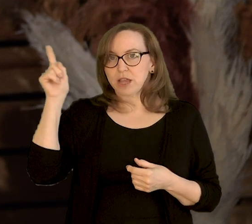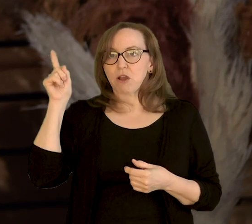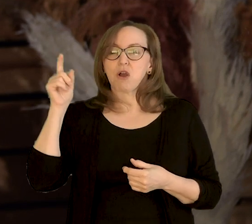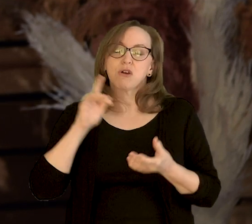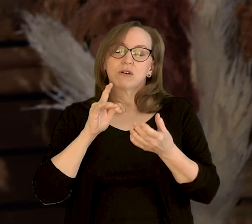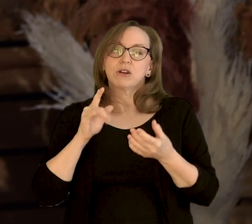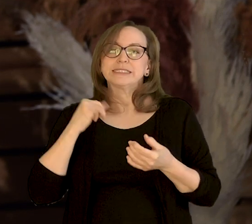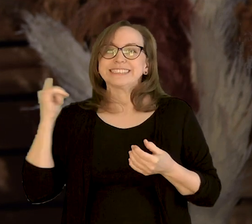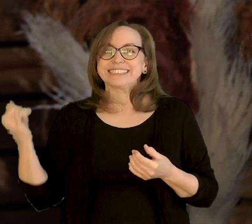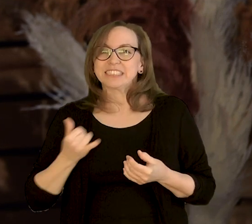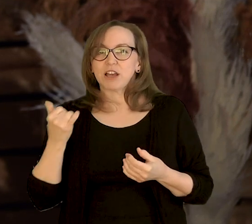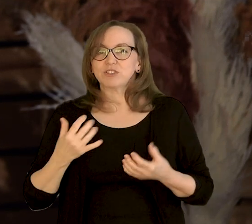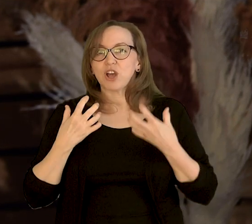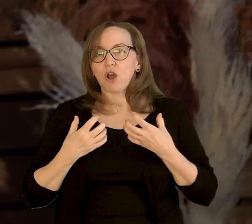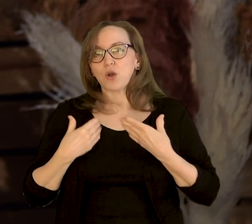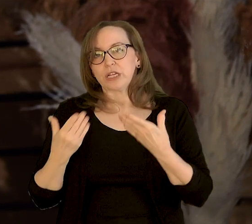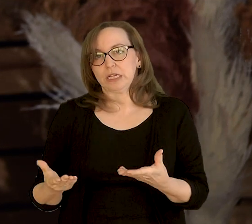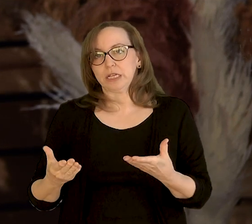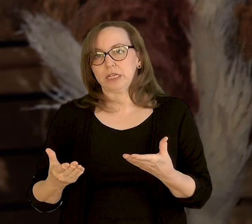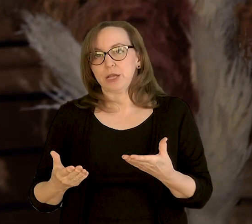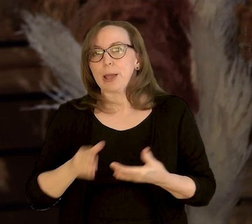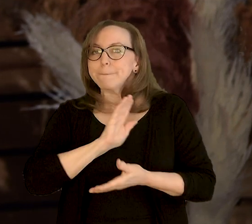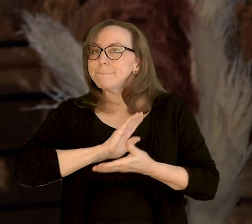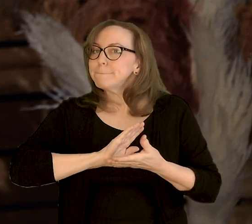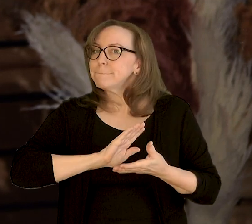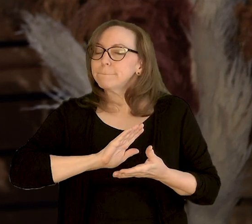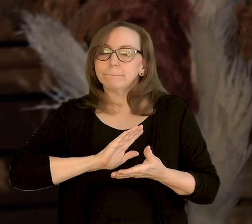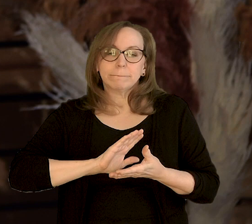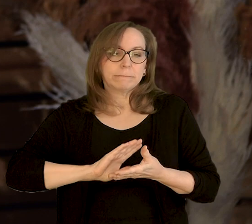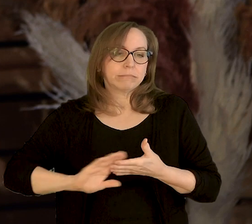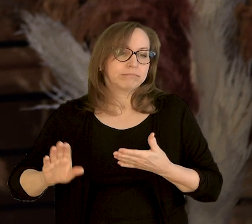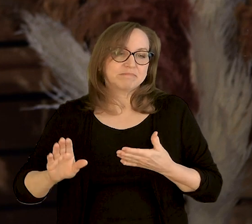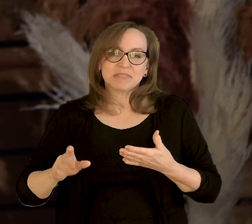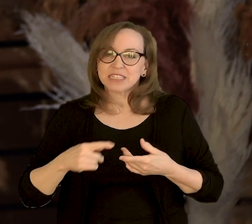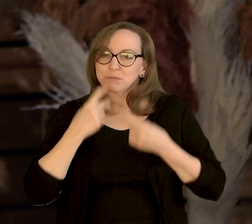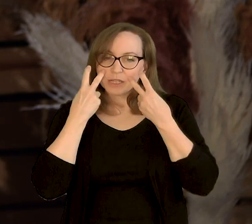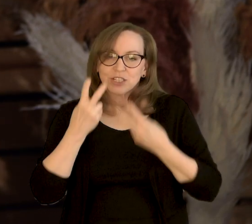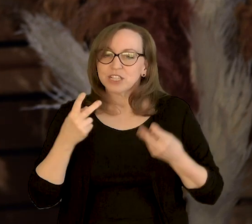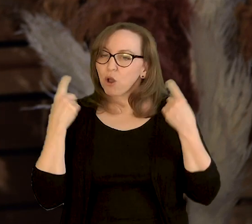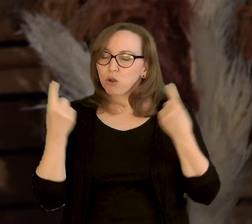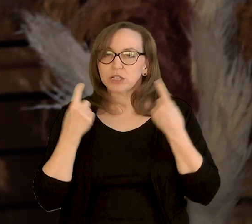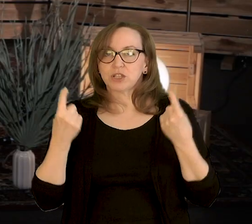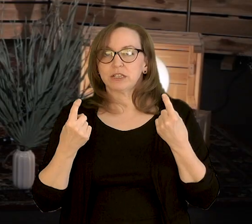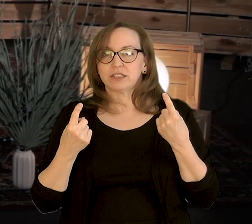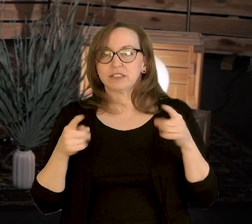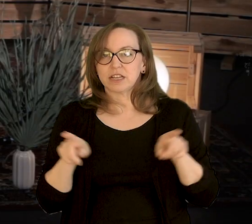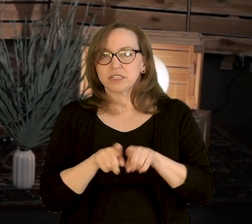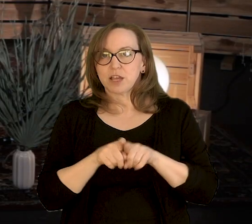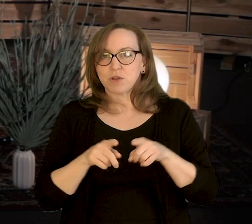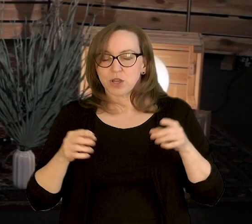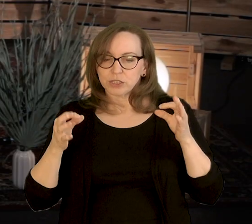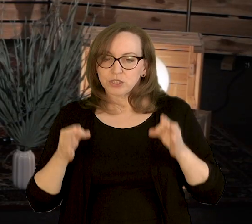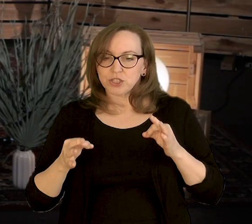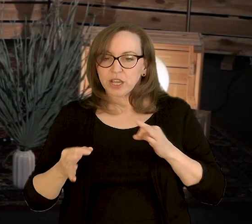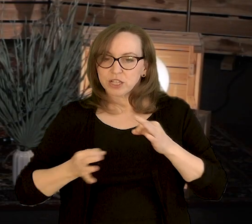Ze szczerym i otwartym sercem, bez względu na okoliczności, tak jak w tej naszej dzisiejszej